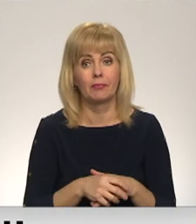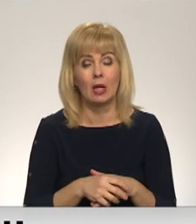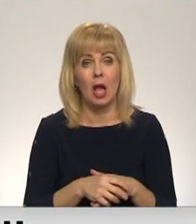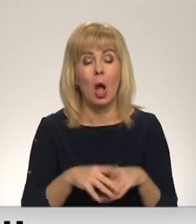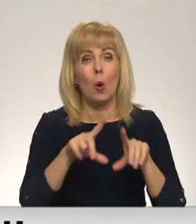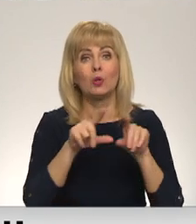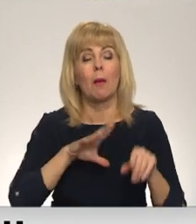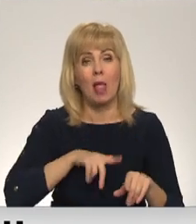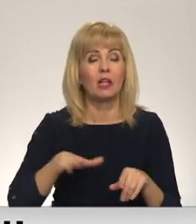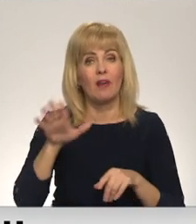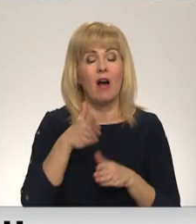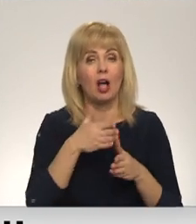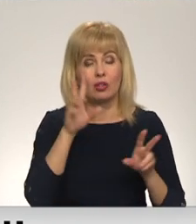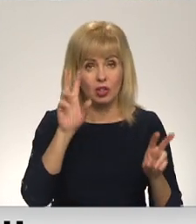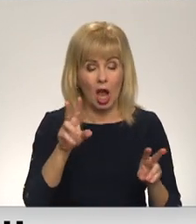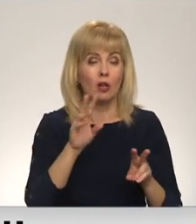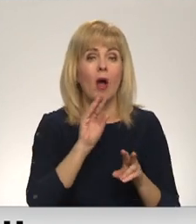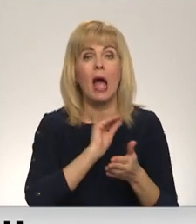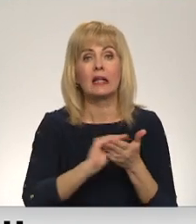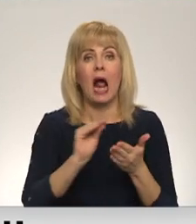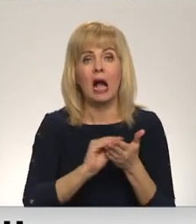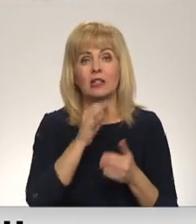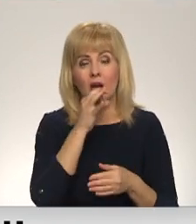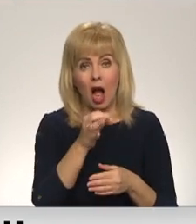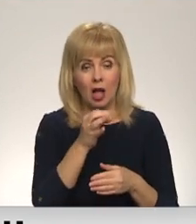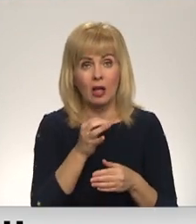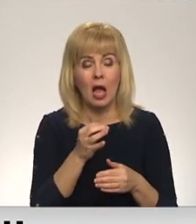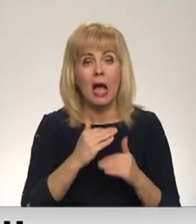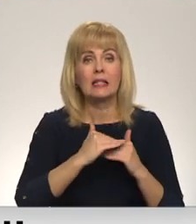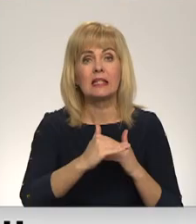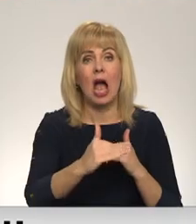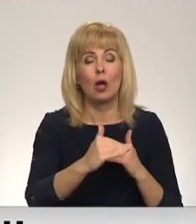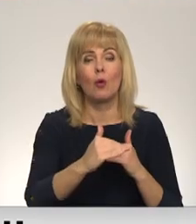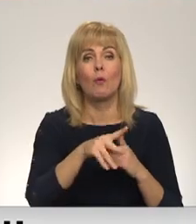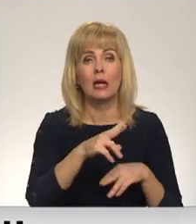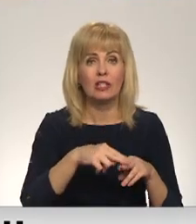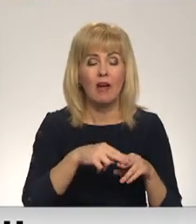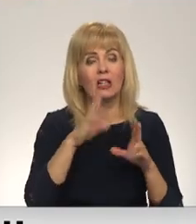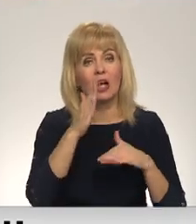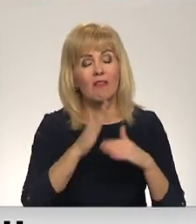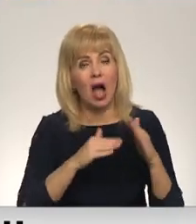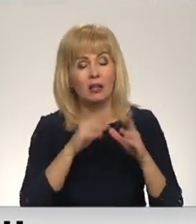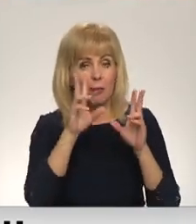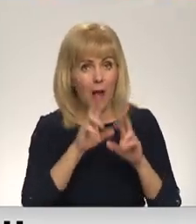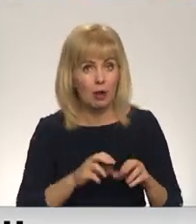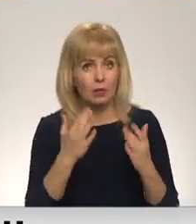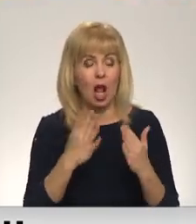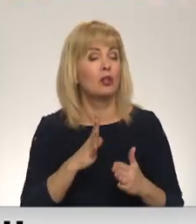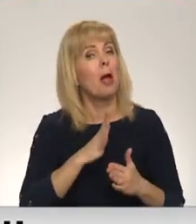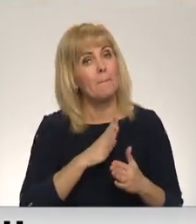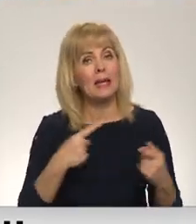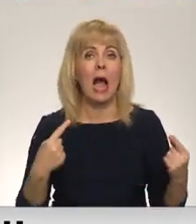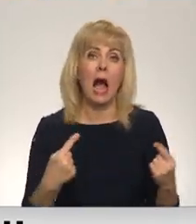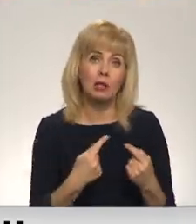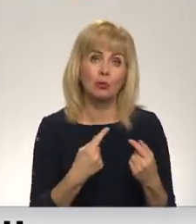Uzņēmums Latvijas valsts ceļa rakstiskā komentārā skaidro, ka pie seguma izbūves veikto kvalitātes pārbaužu rezultāti bijuši atbilstoši,